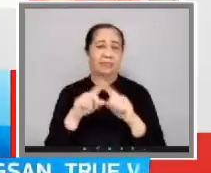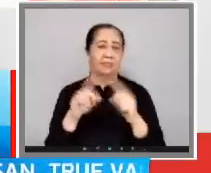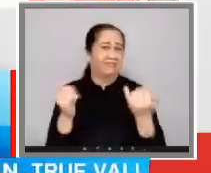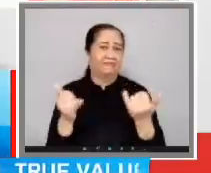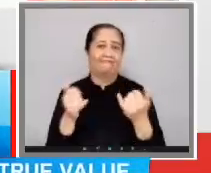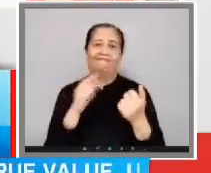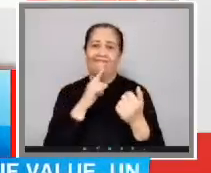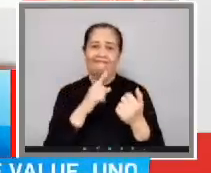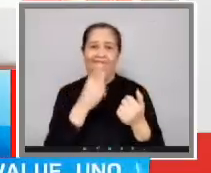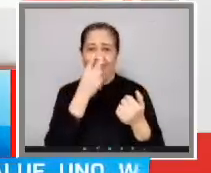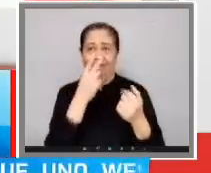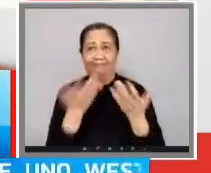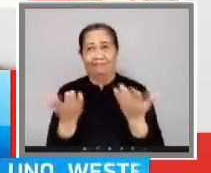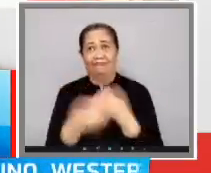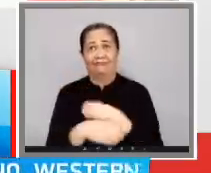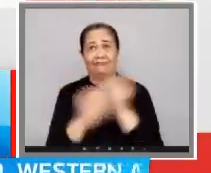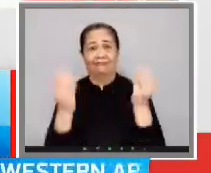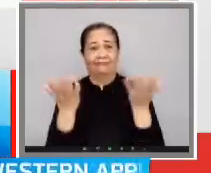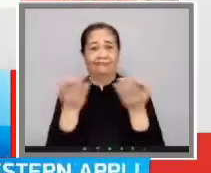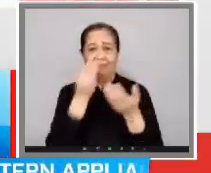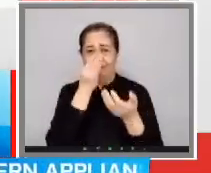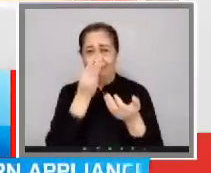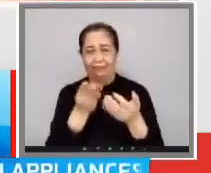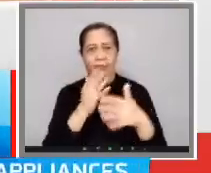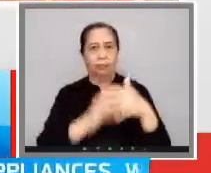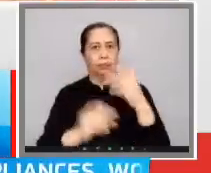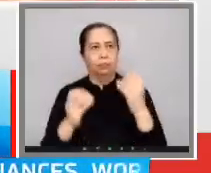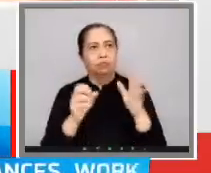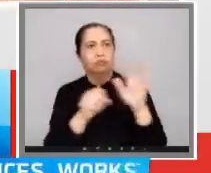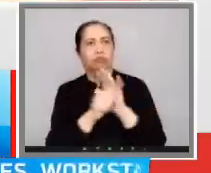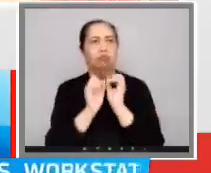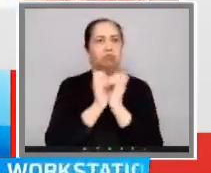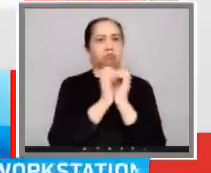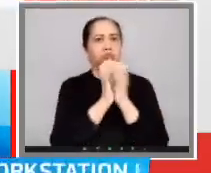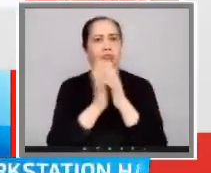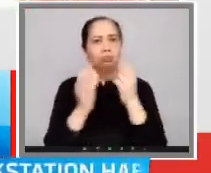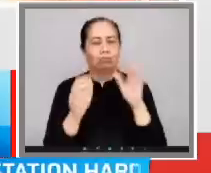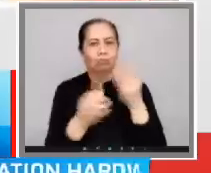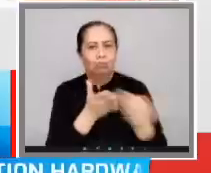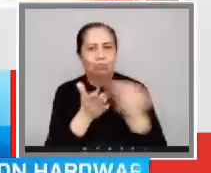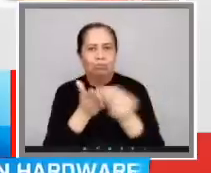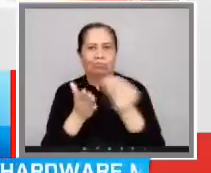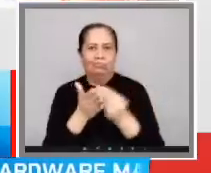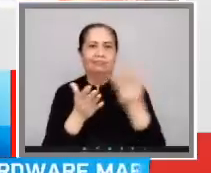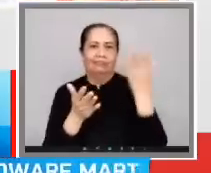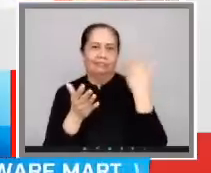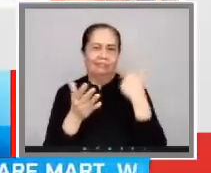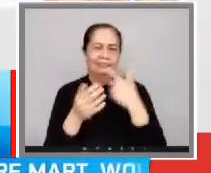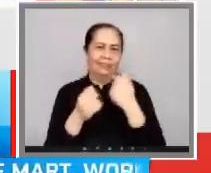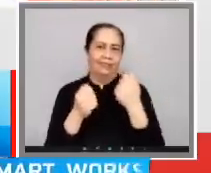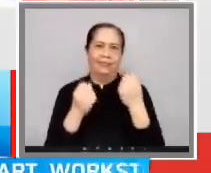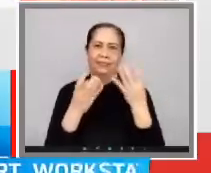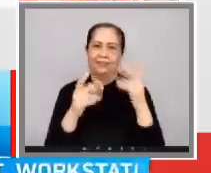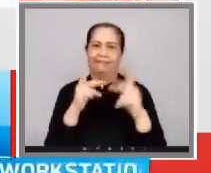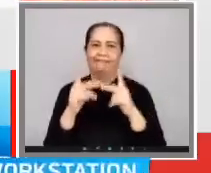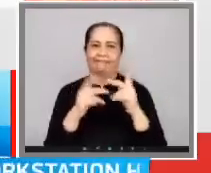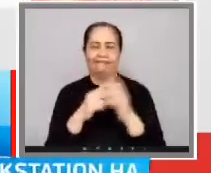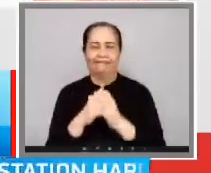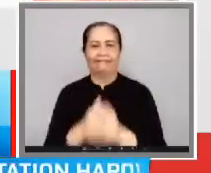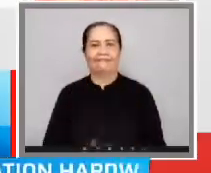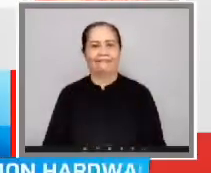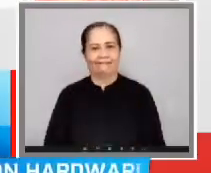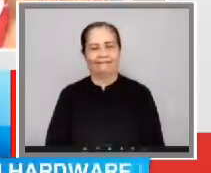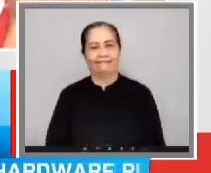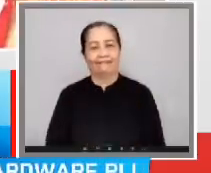talagang nakikita nyo naman, matumal. Dati-rate, halos hindi na tayo dito talaga makagalaw dahil sa sagang dami ng namimili. Eh